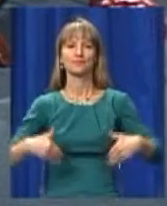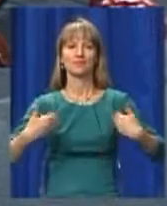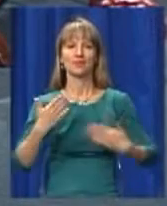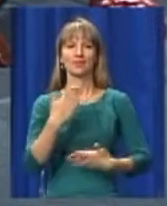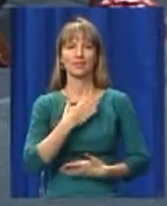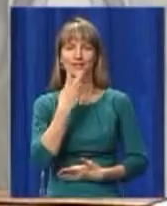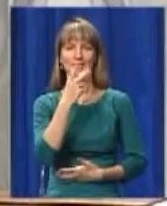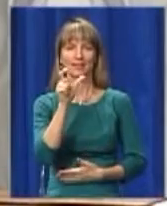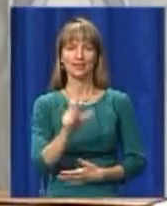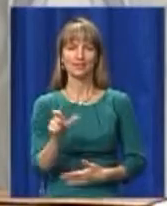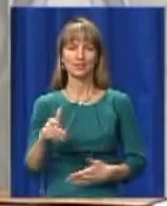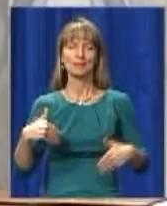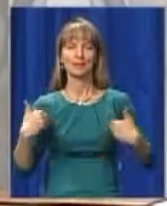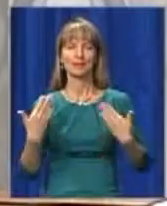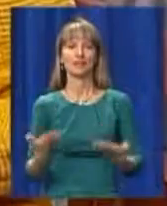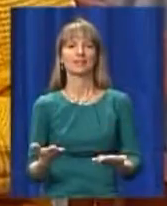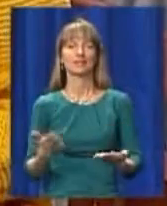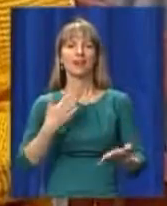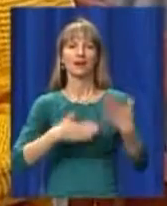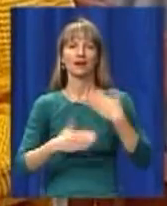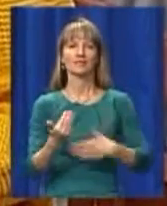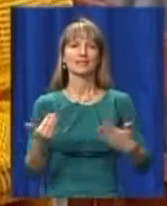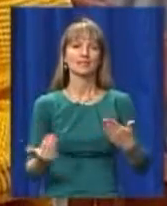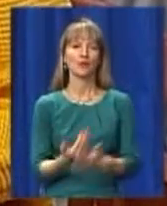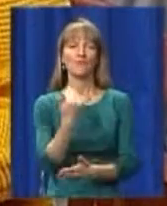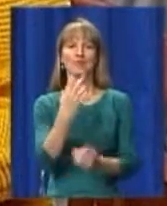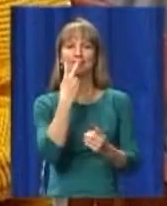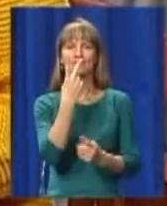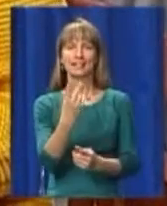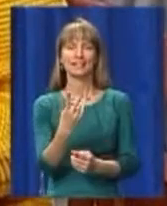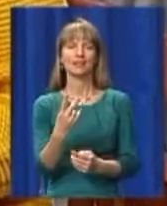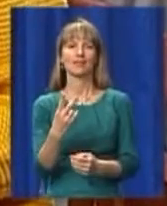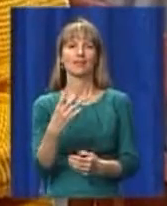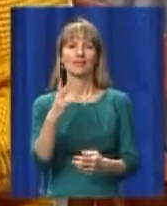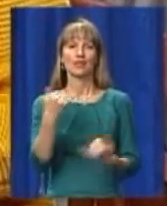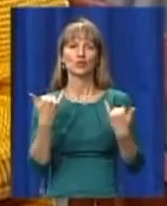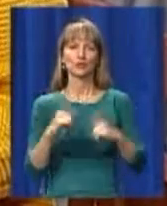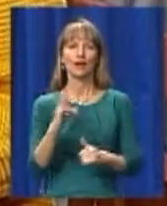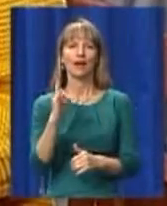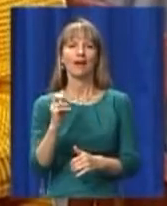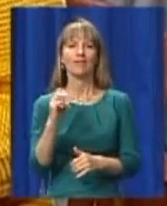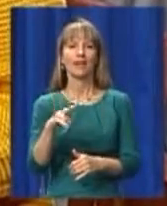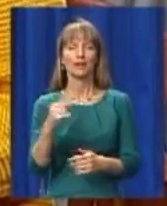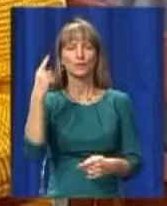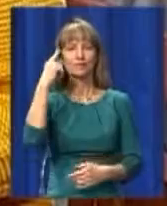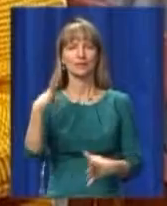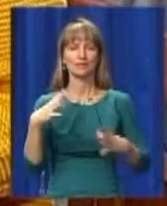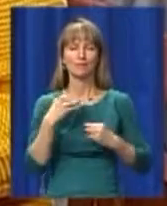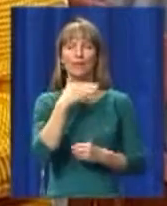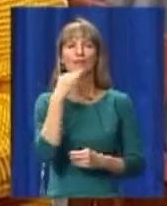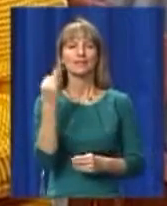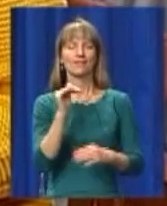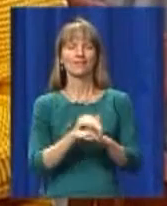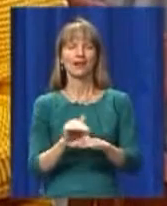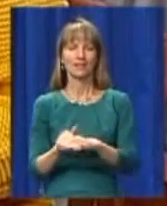Вітаю наші телеглядачі! Привіт! Радість знову бачити вас у нас на чудесному каналі, дізнаватися з нами дуже багато цікавих